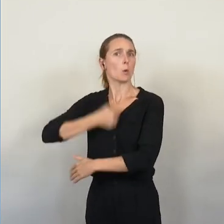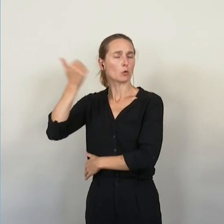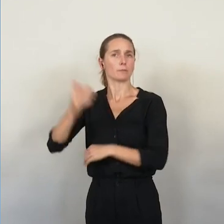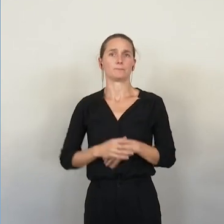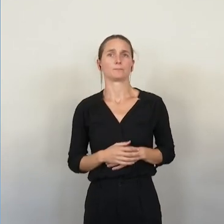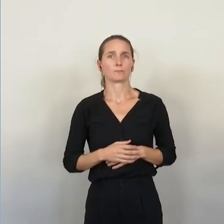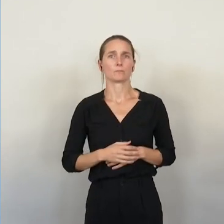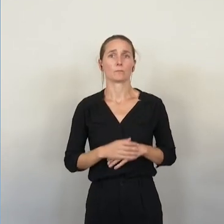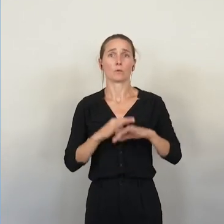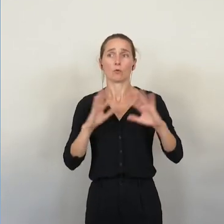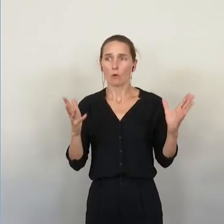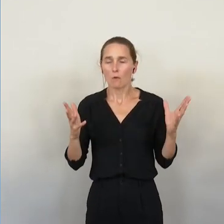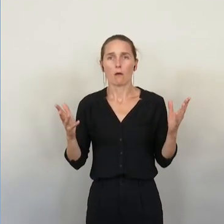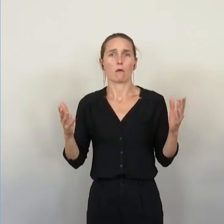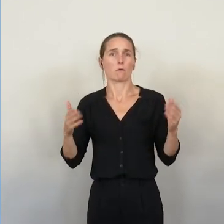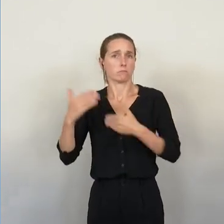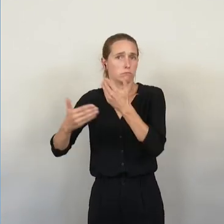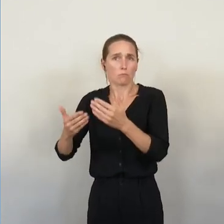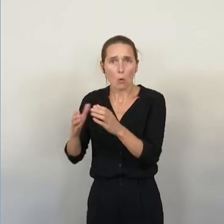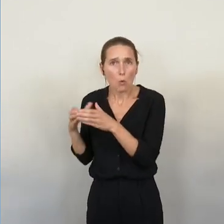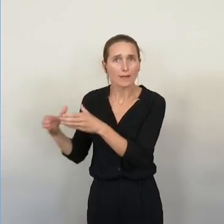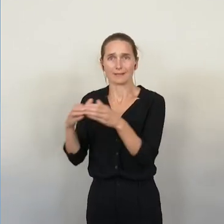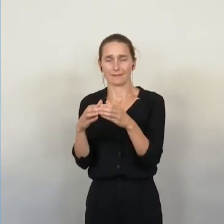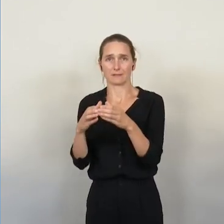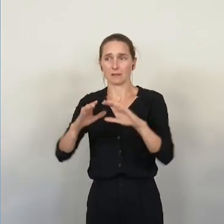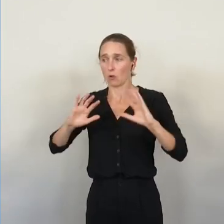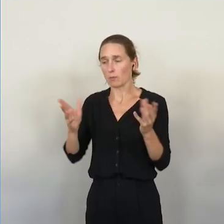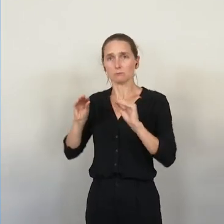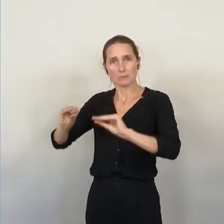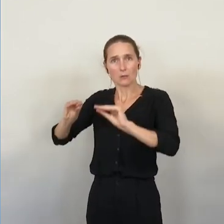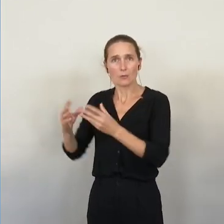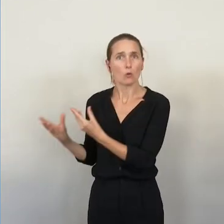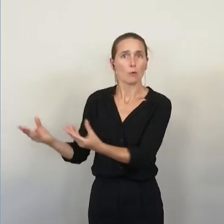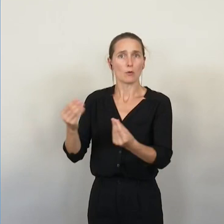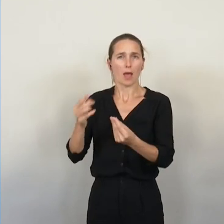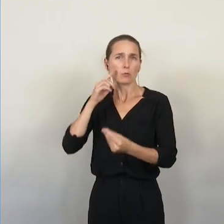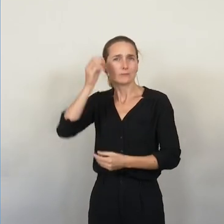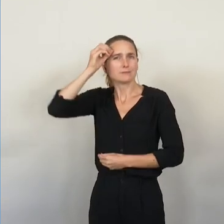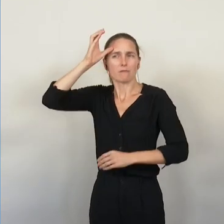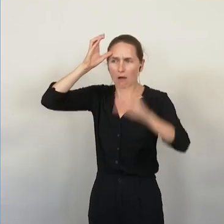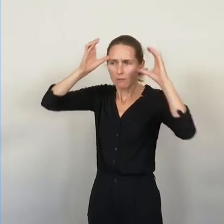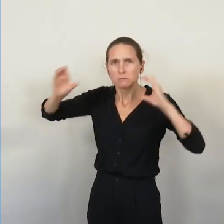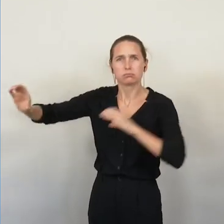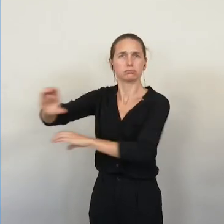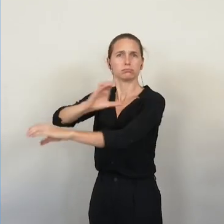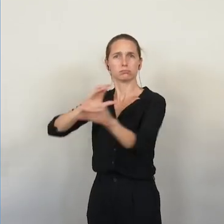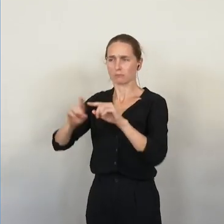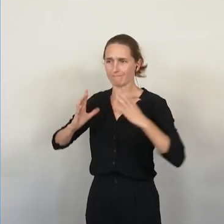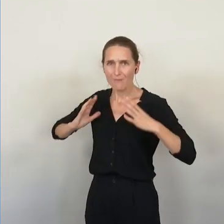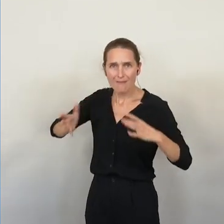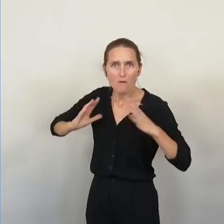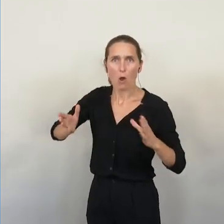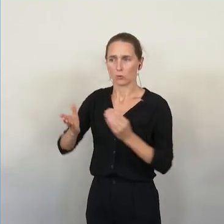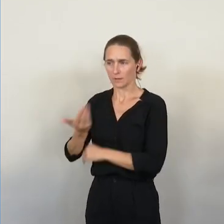les MDH s'inspire de l'éducation populaire pour développer la transmission l'échange de savoir le bénévolat la prise de responsabilité